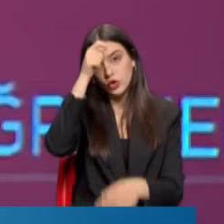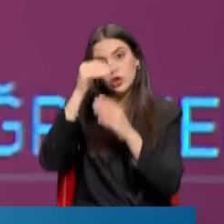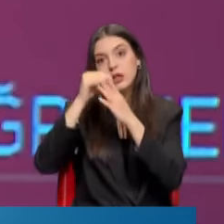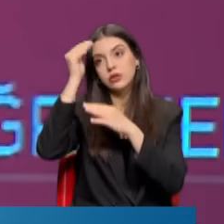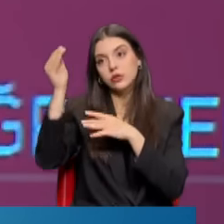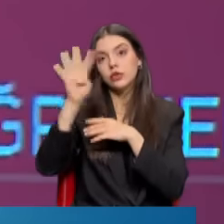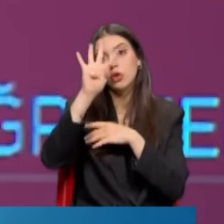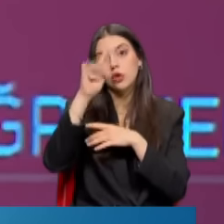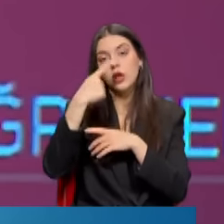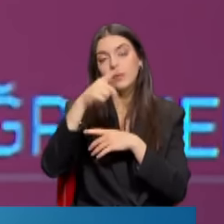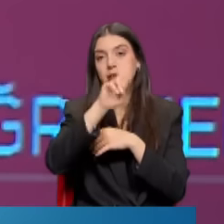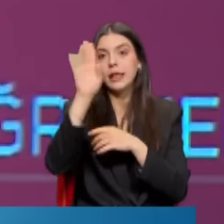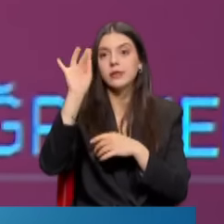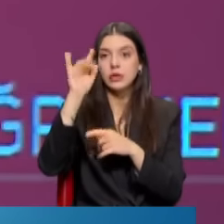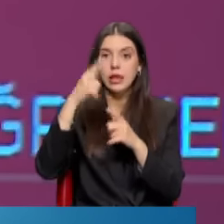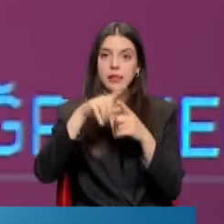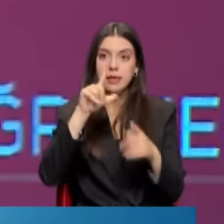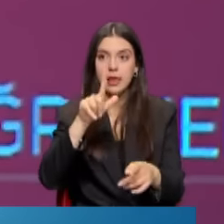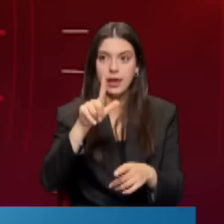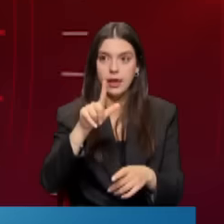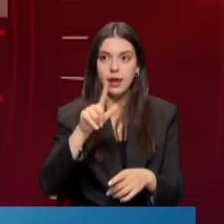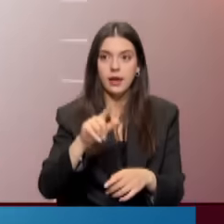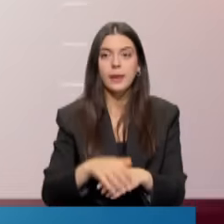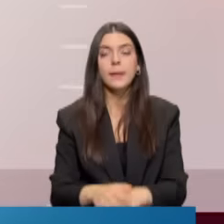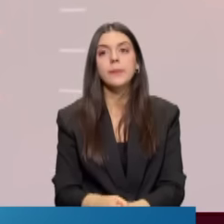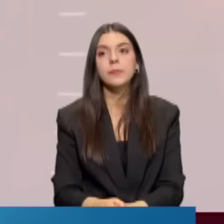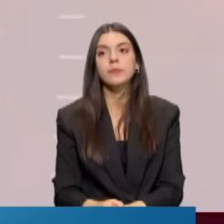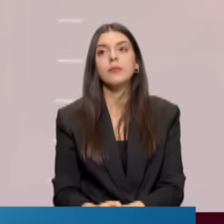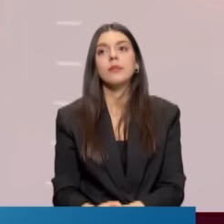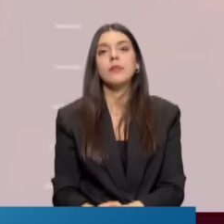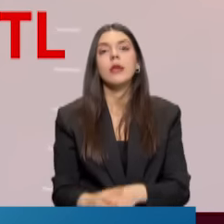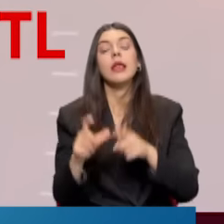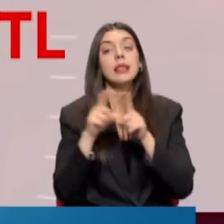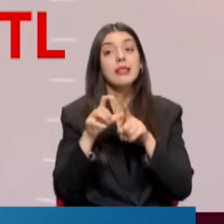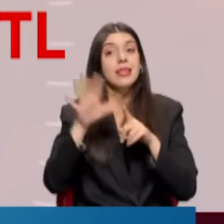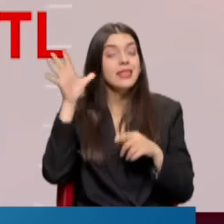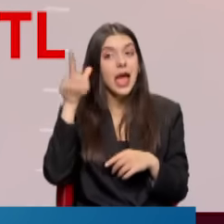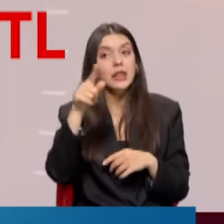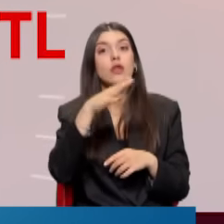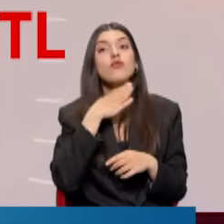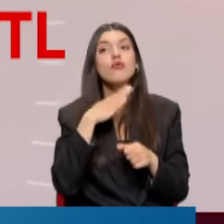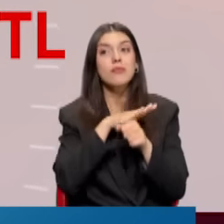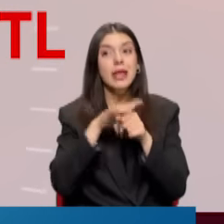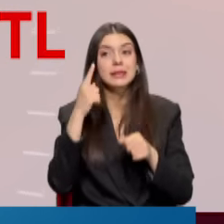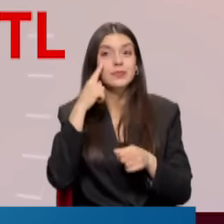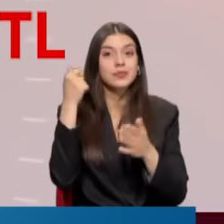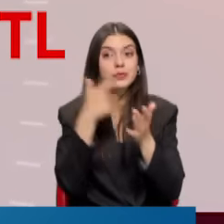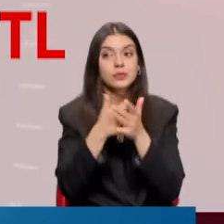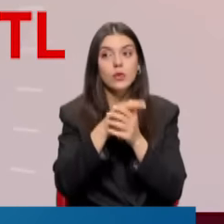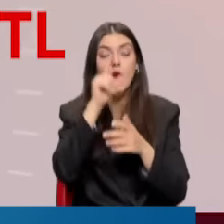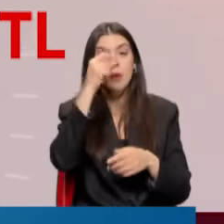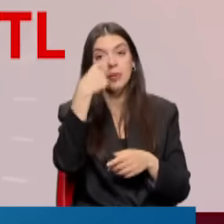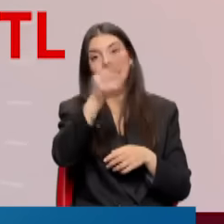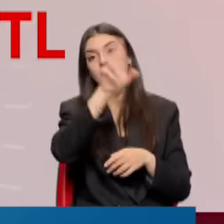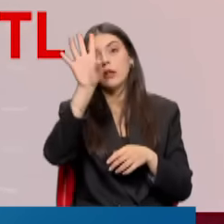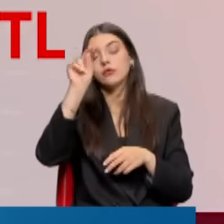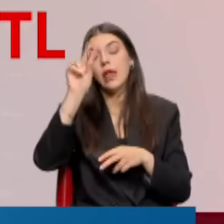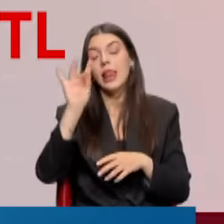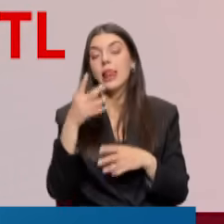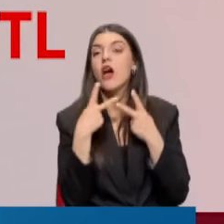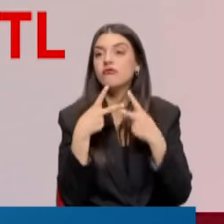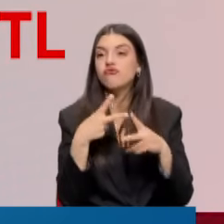ise 4750 lirası Diyanet vekaletle kurban kesim bedelini 11.750 lira olarak açıkladı